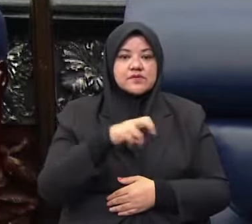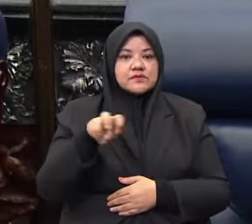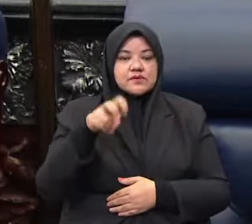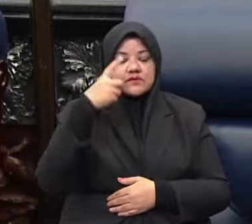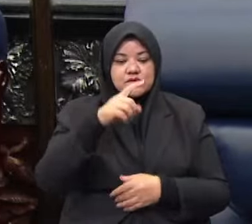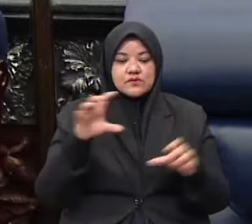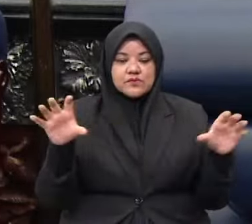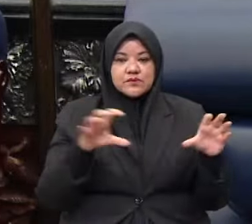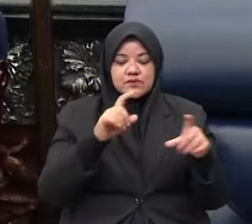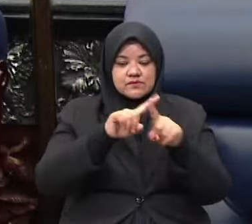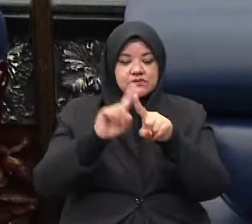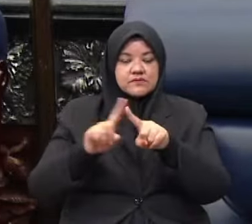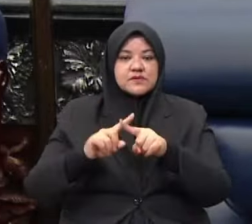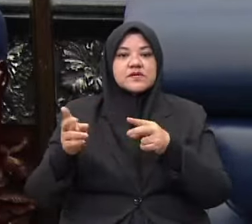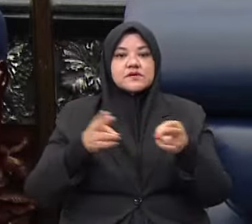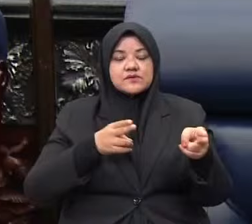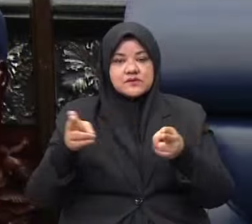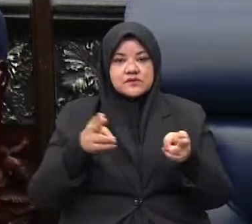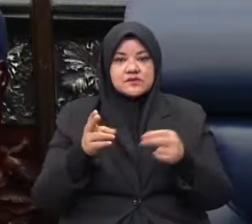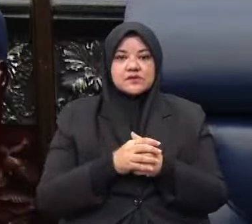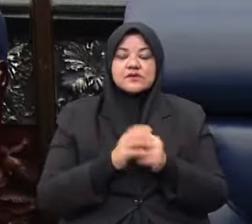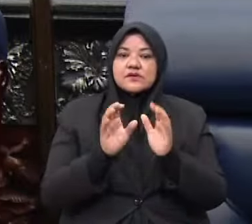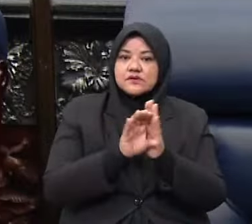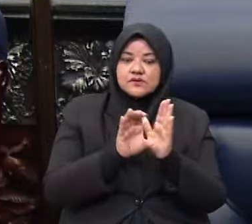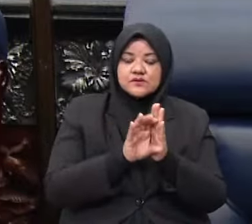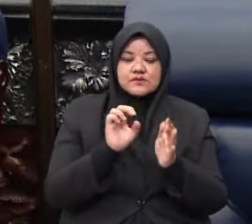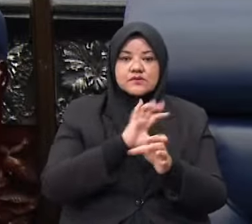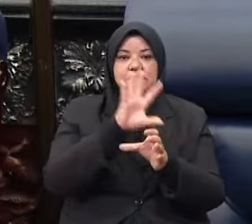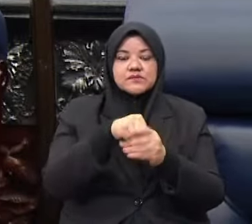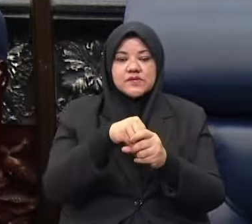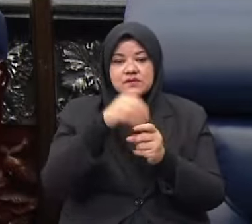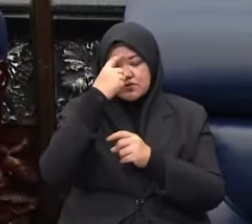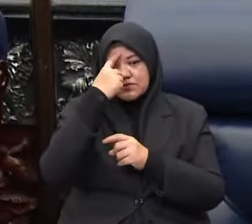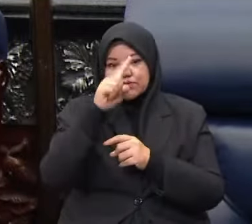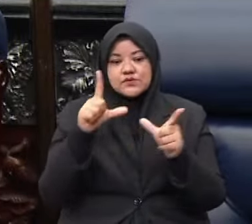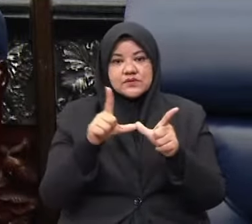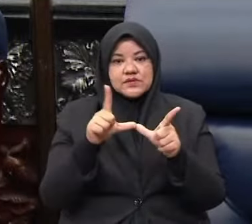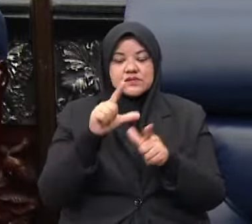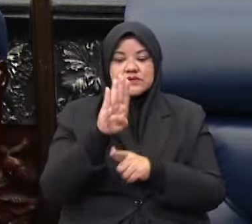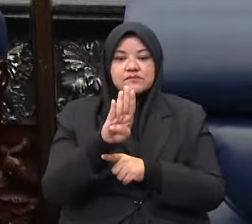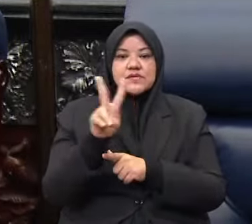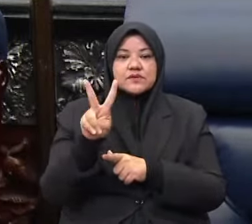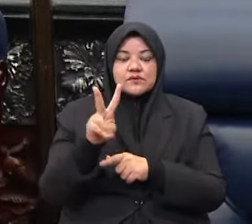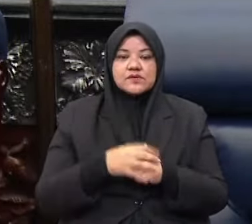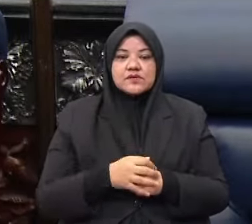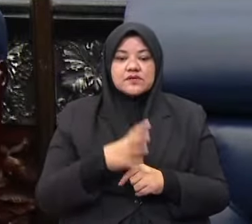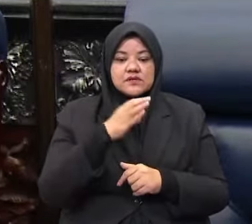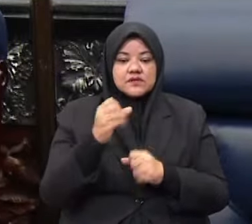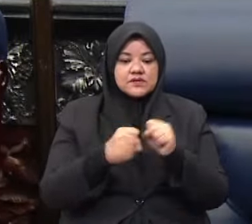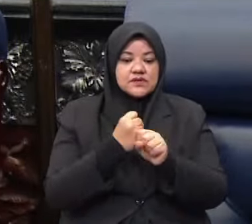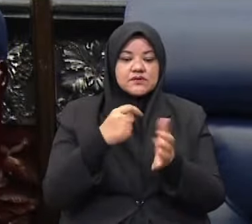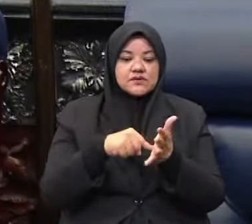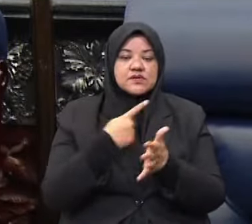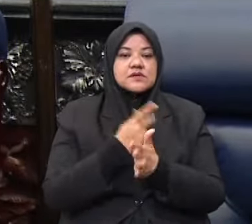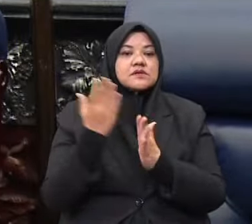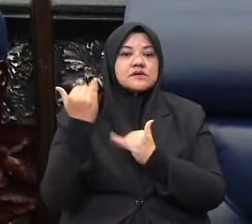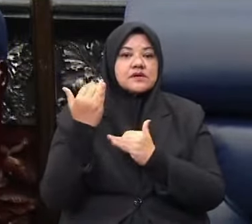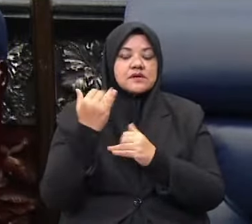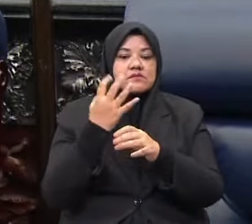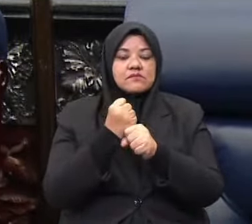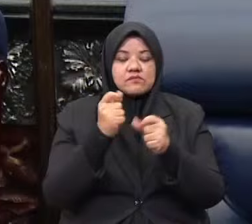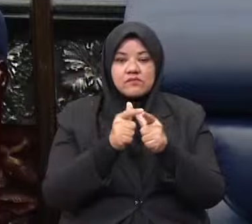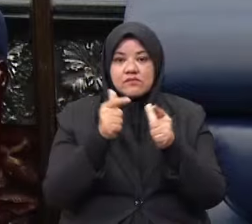Pengangkutan untuk melaksanakan pelbagai inisiatif. Antaranya termasuklah untuk di lesen B2 ini. Jadi pada tahun ini kita harap